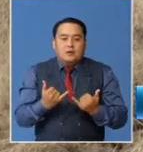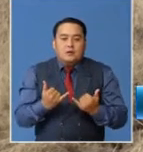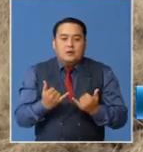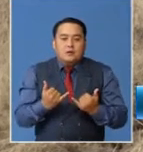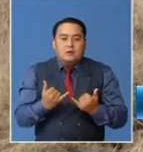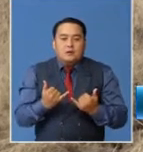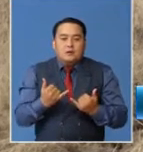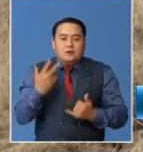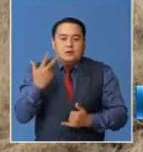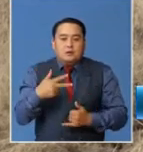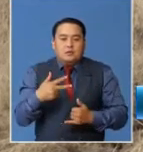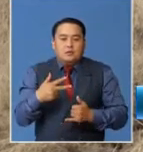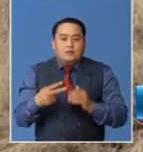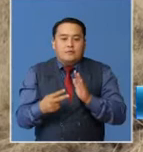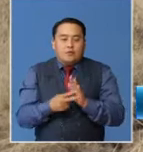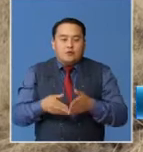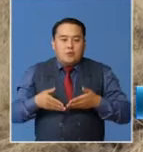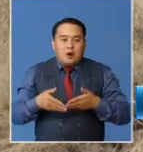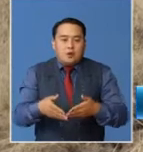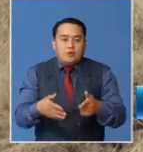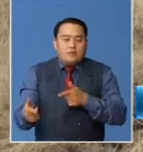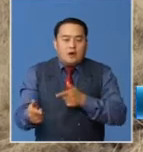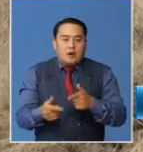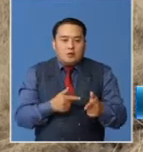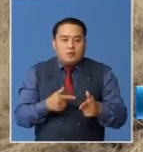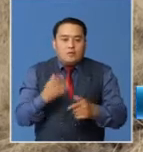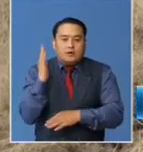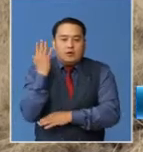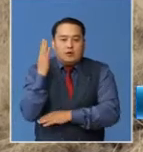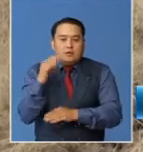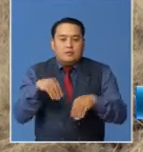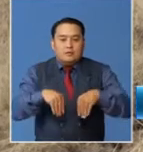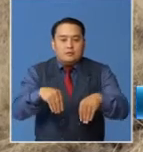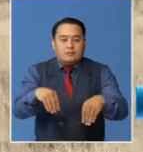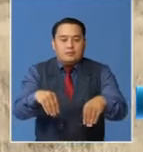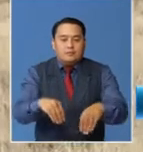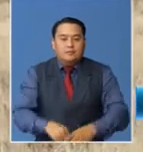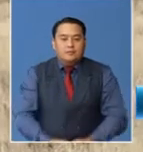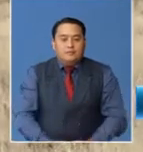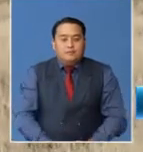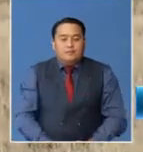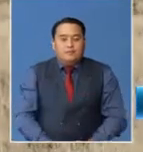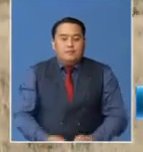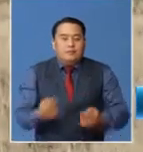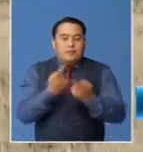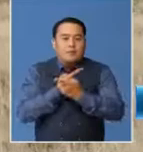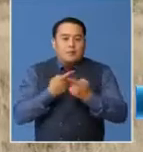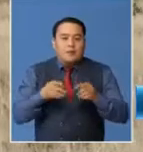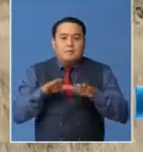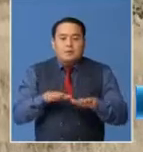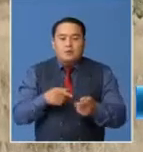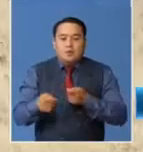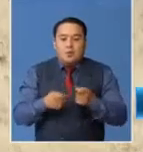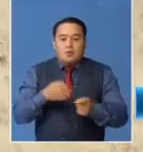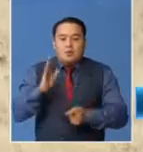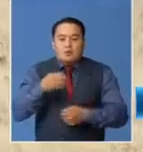прорыли 38 арыков. Вдоль этих арыков сейчас высаживаем эти деревья. По информации местного руководства, в